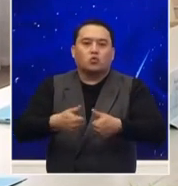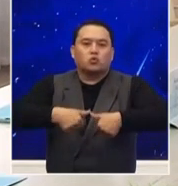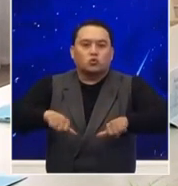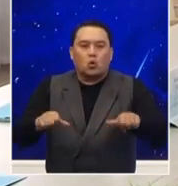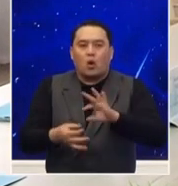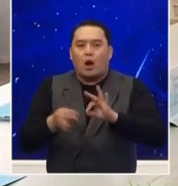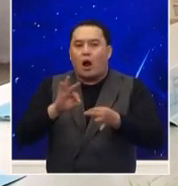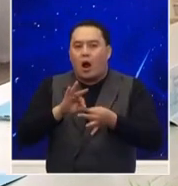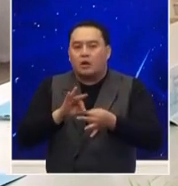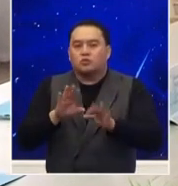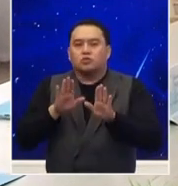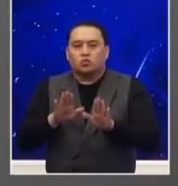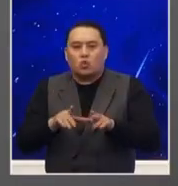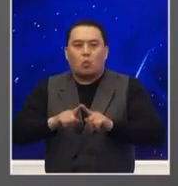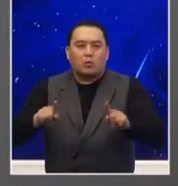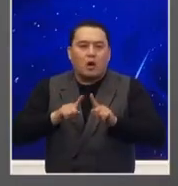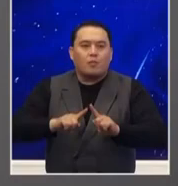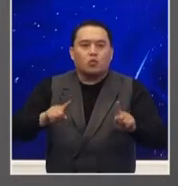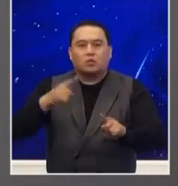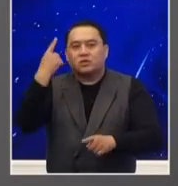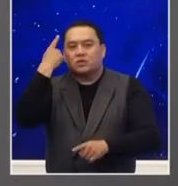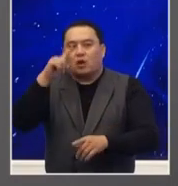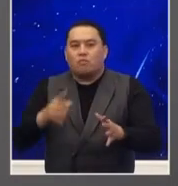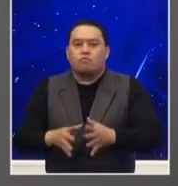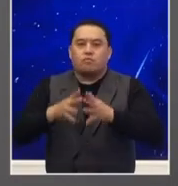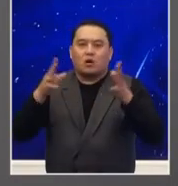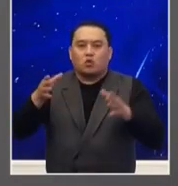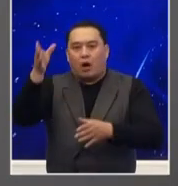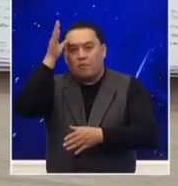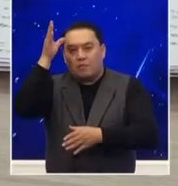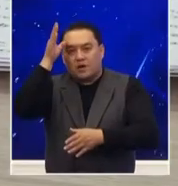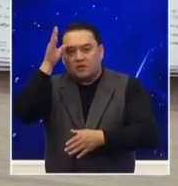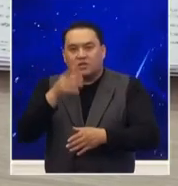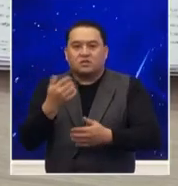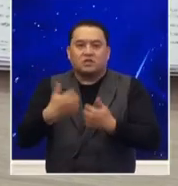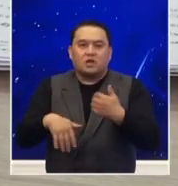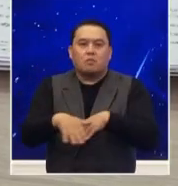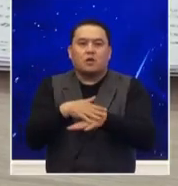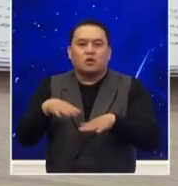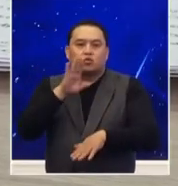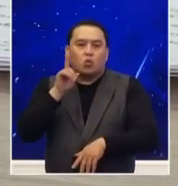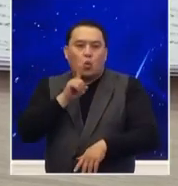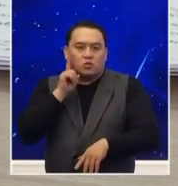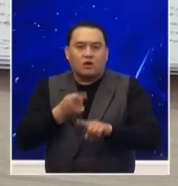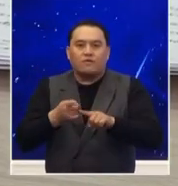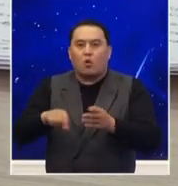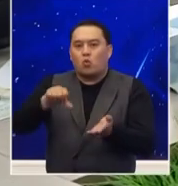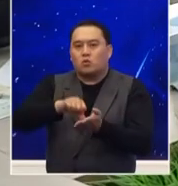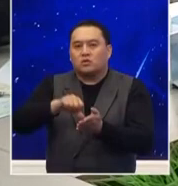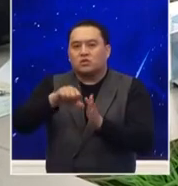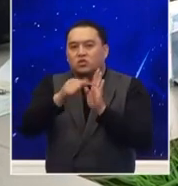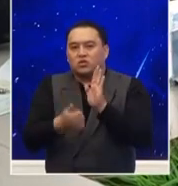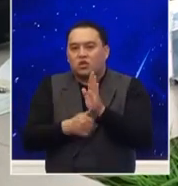жюри, Олимпиада несет не только пропагандистскую идею, но и большое образовательное значение для молодежи края. К слову, в ней приняли